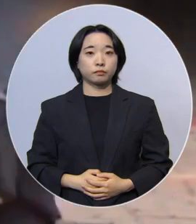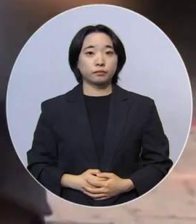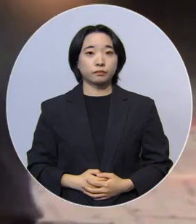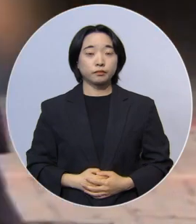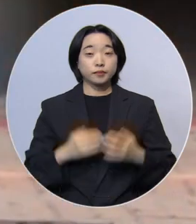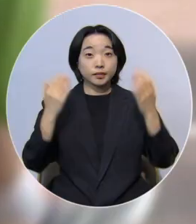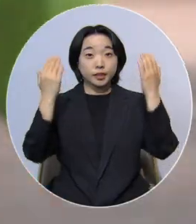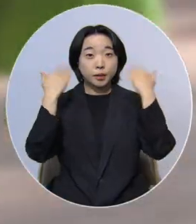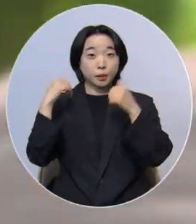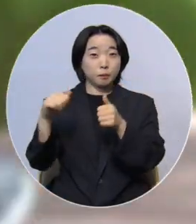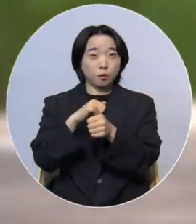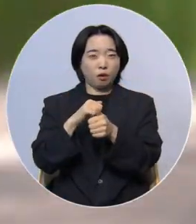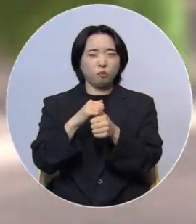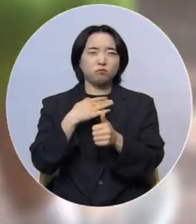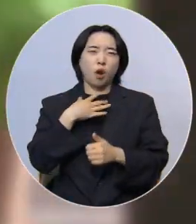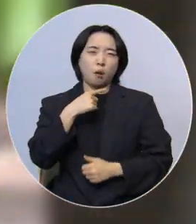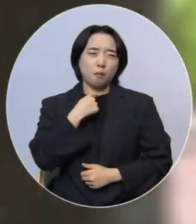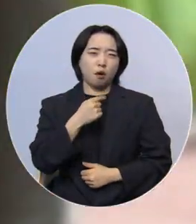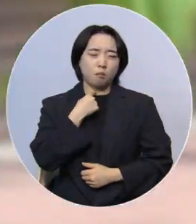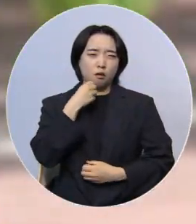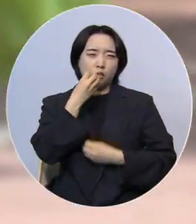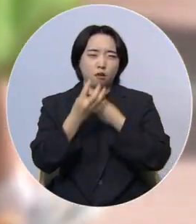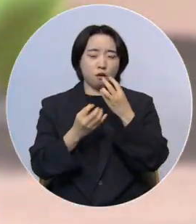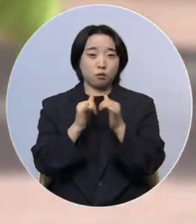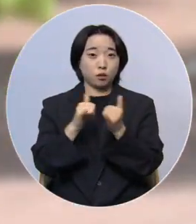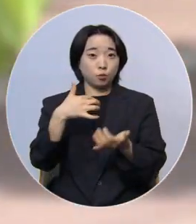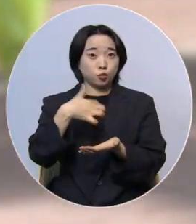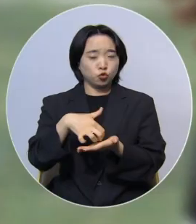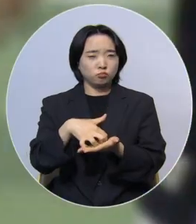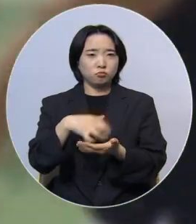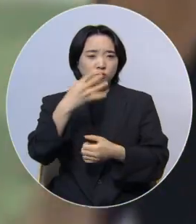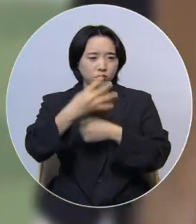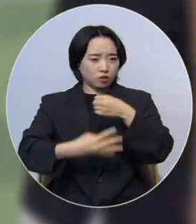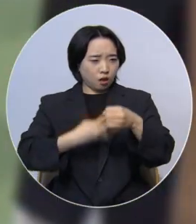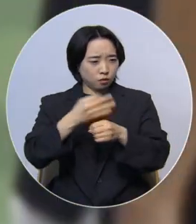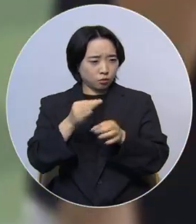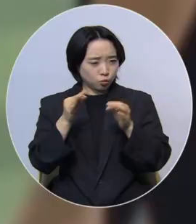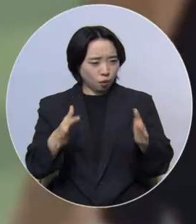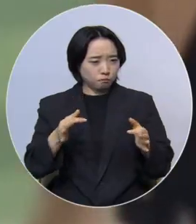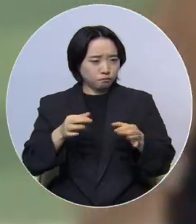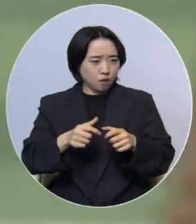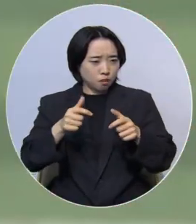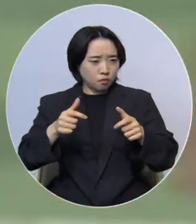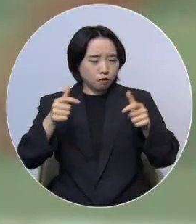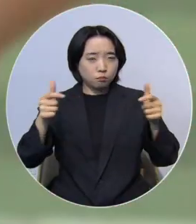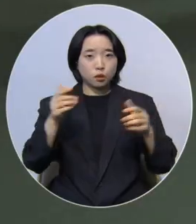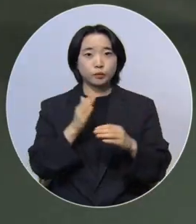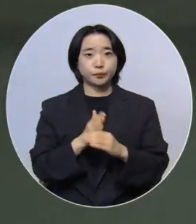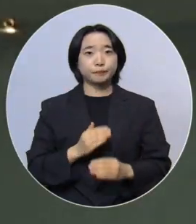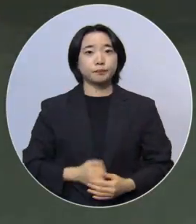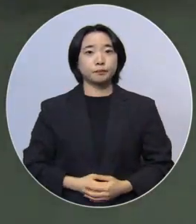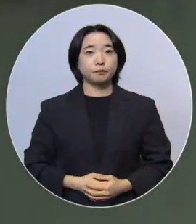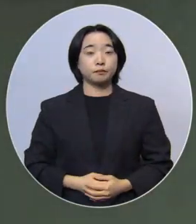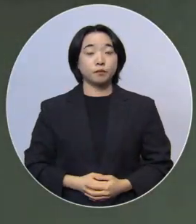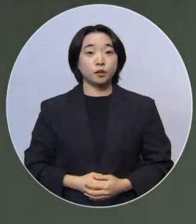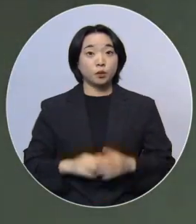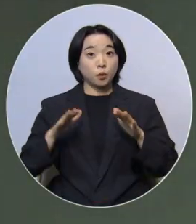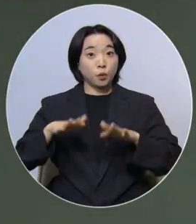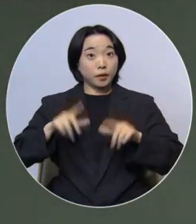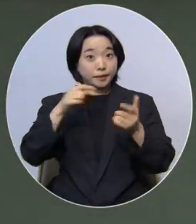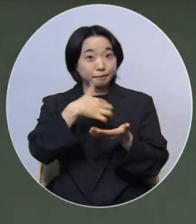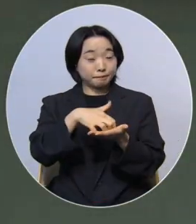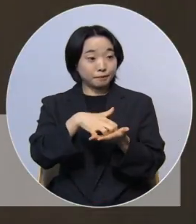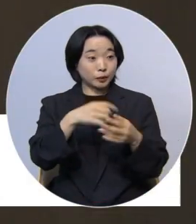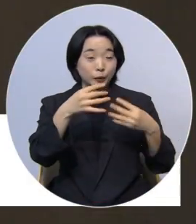학교 폭력 피해를 당했다고 답한 초중 고등학생이 4년 연속 증가한 것으로 나타났습니다 올해 1차 전수 조사는 초등학교